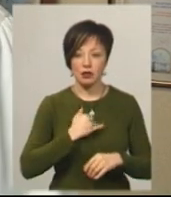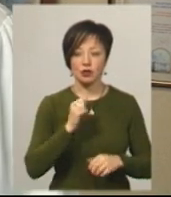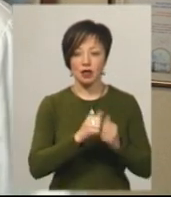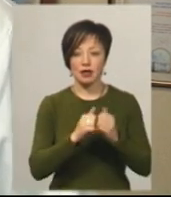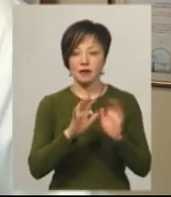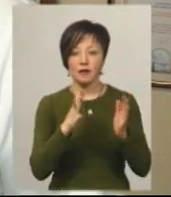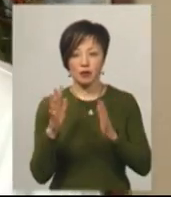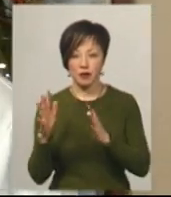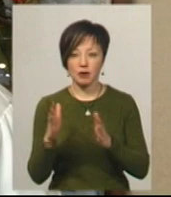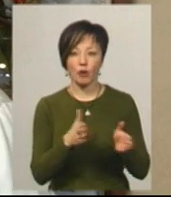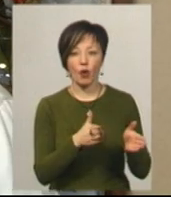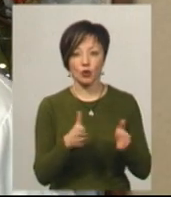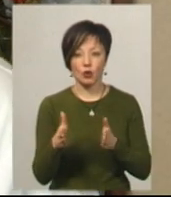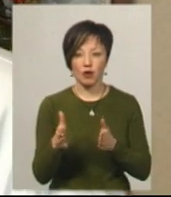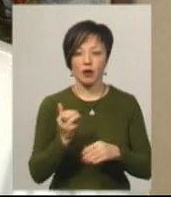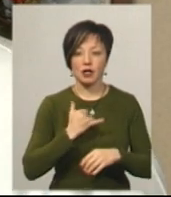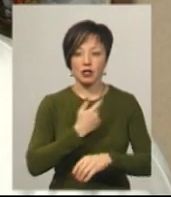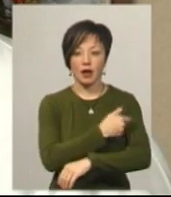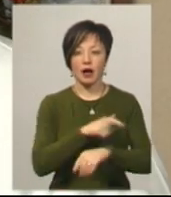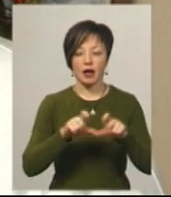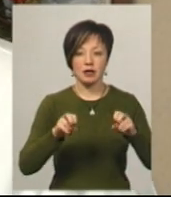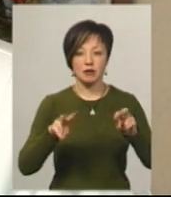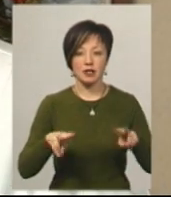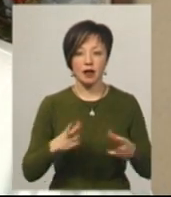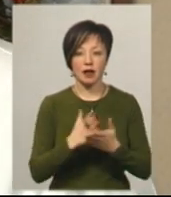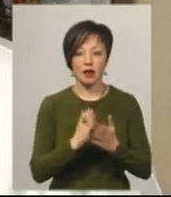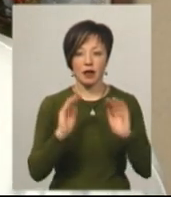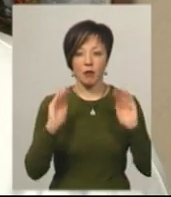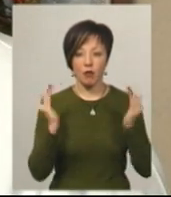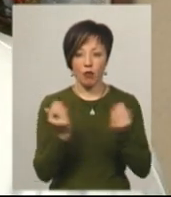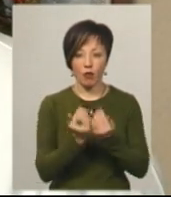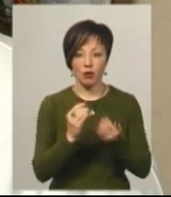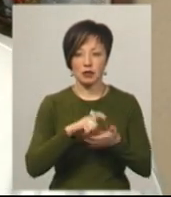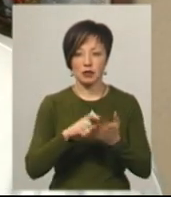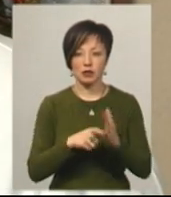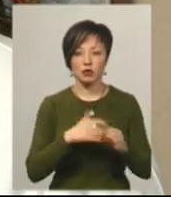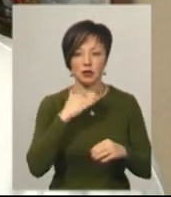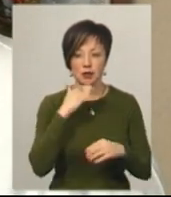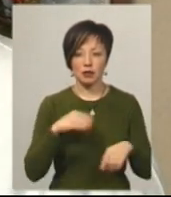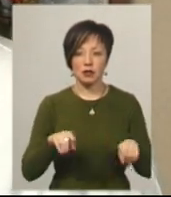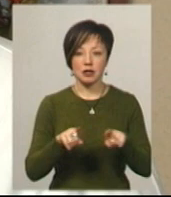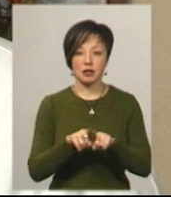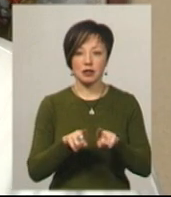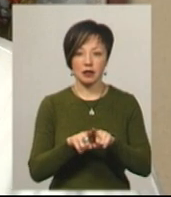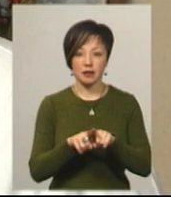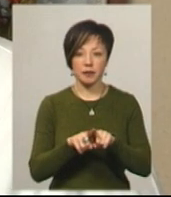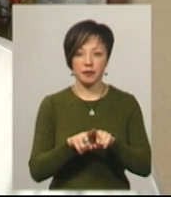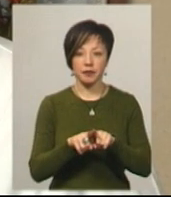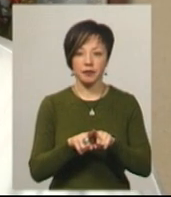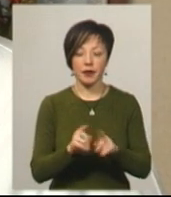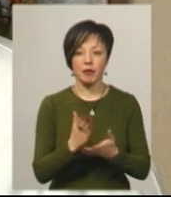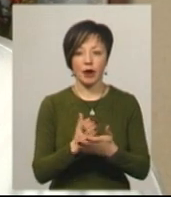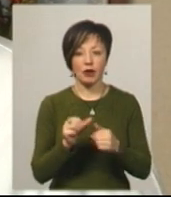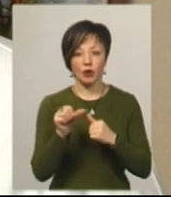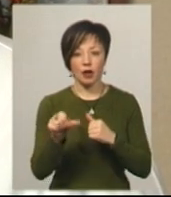випадки ми абсолютно готові. Наша лікарня спеціальна, у нас є такі бокси, їх достатньо, так звані мейцерівські бокси, які мають